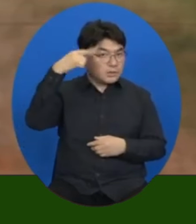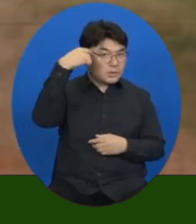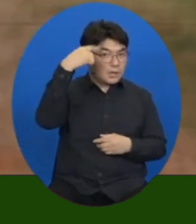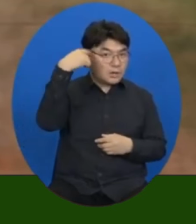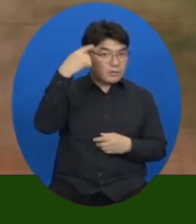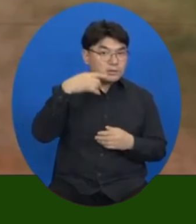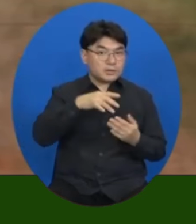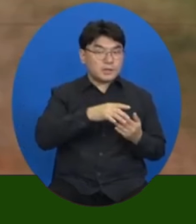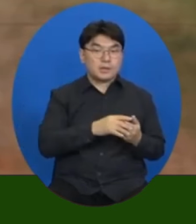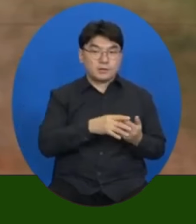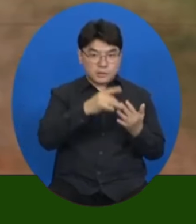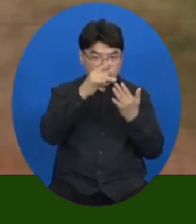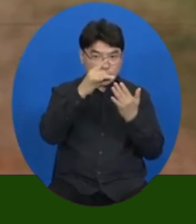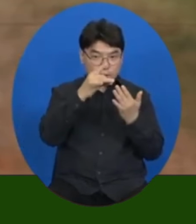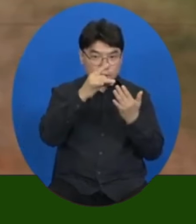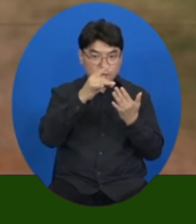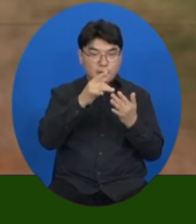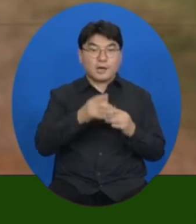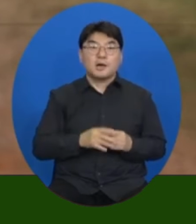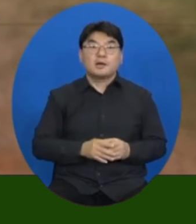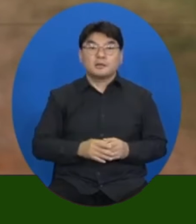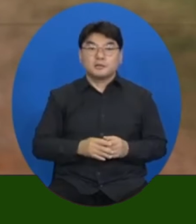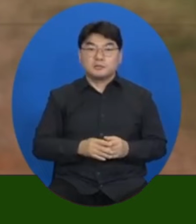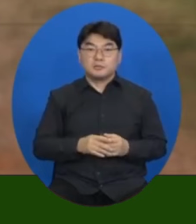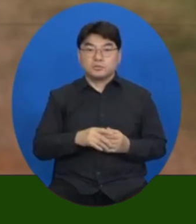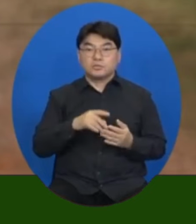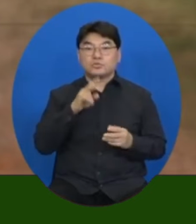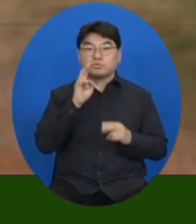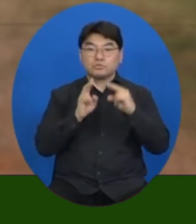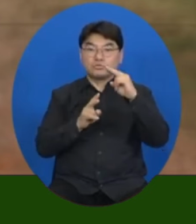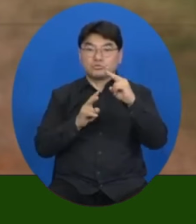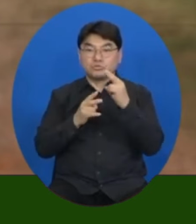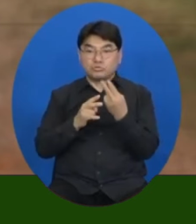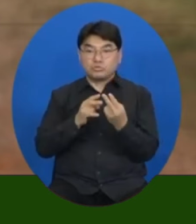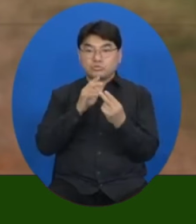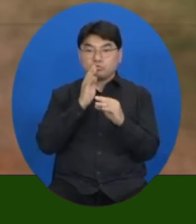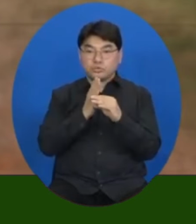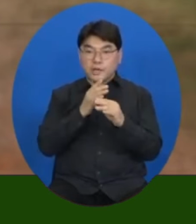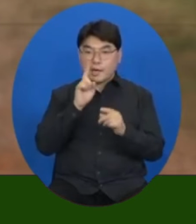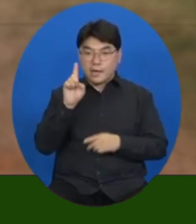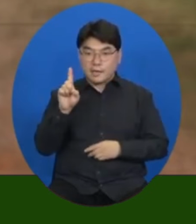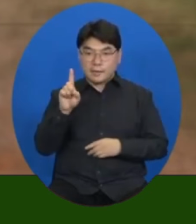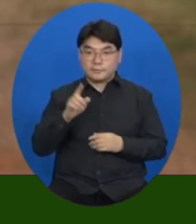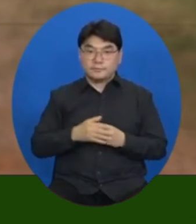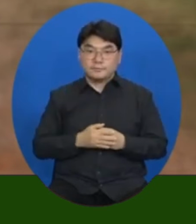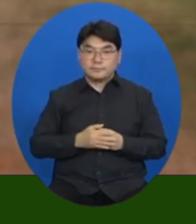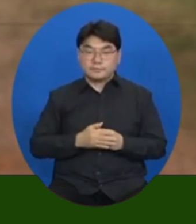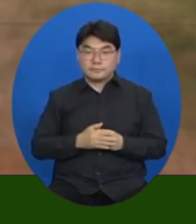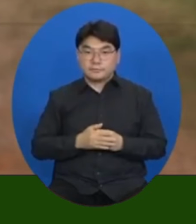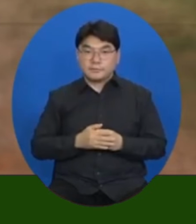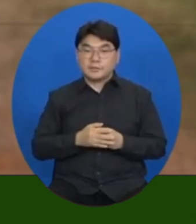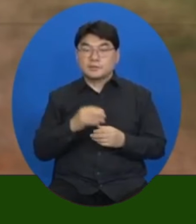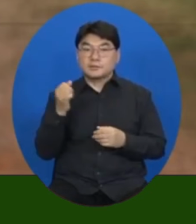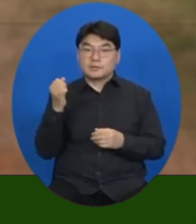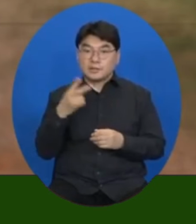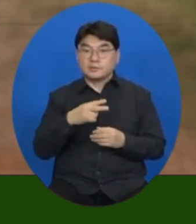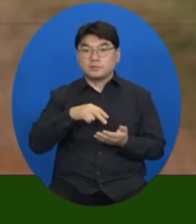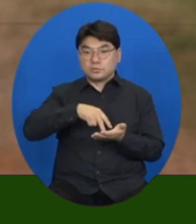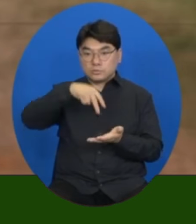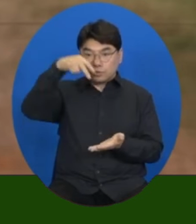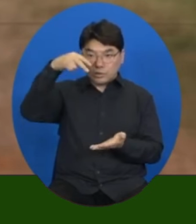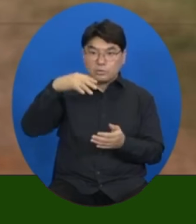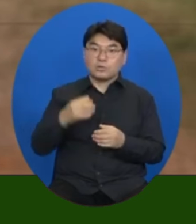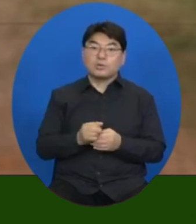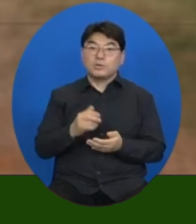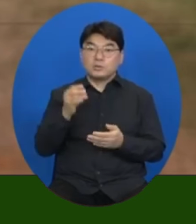그분이 주님 치라고 믿고 가 부활하신 걸 보았고 승천한 것을 보았고 다시 오실 것을 믿고 그 성령께서 우리